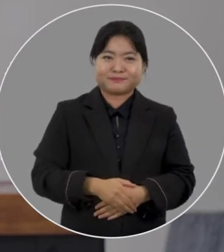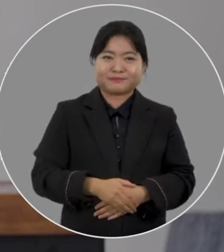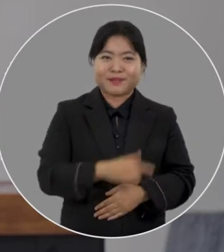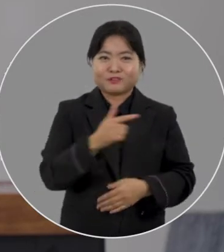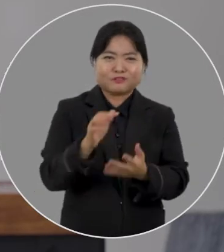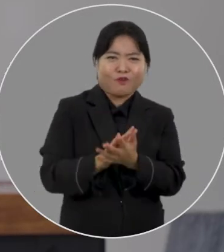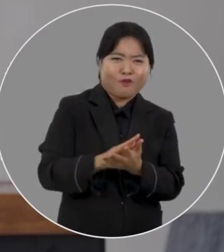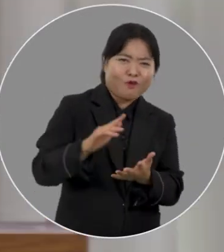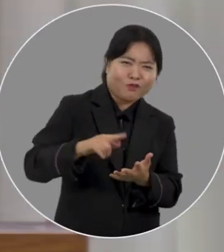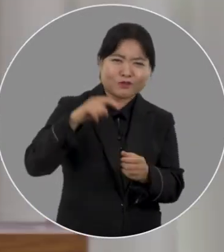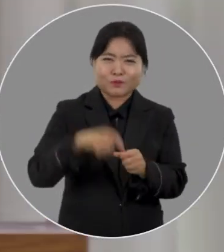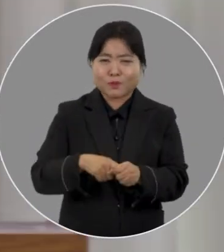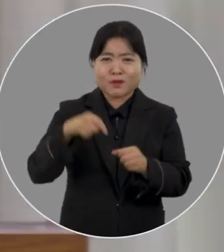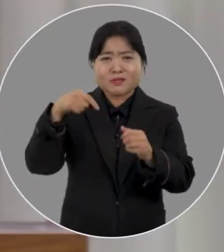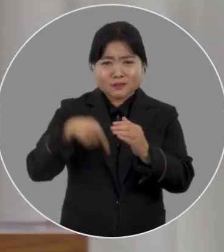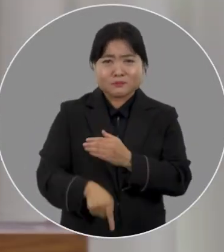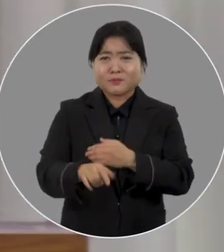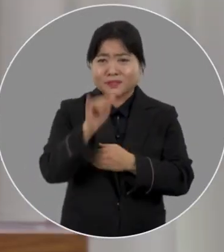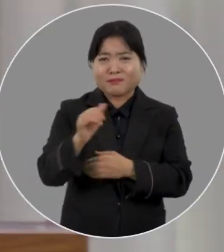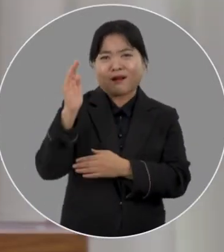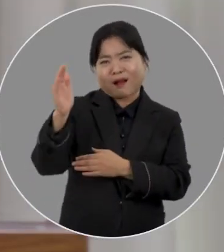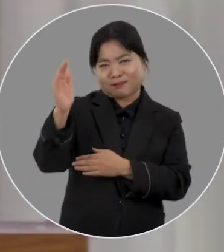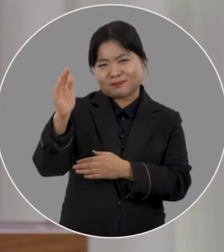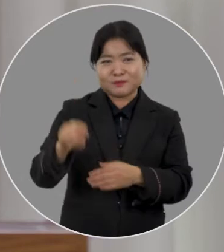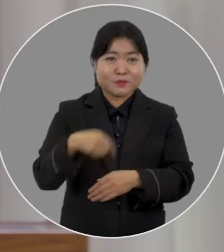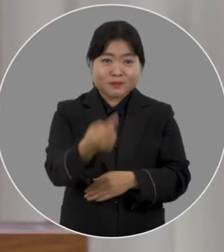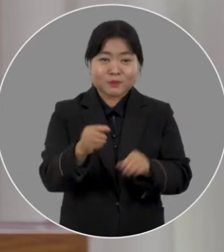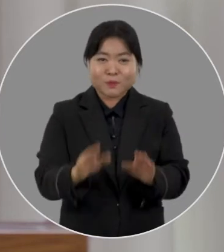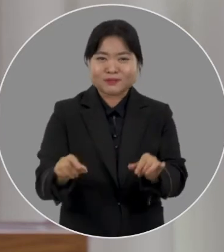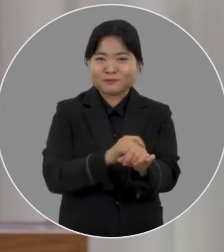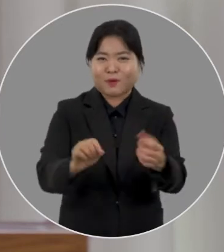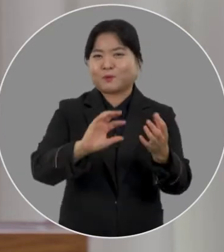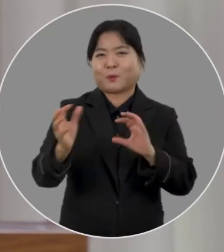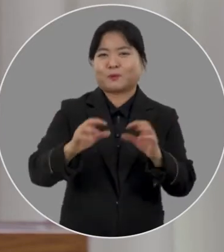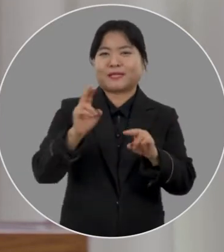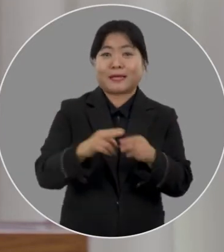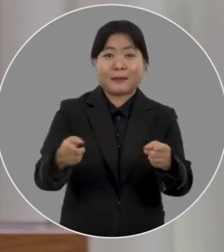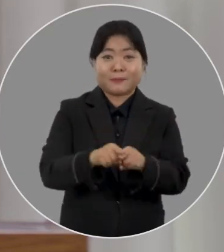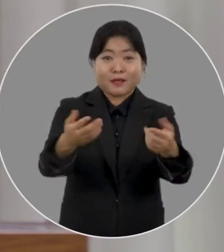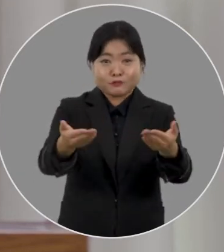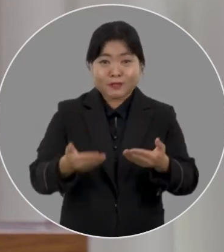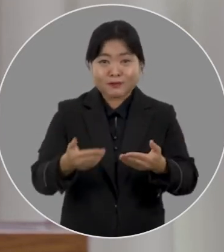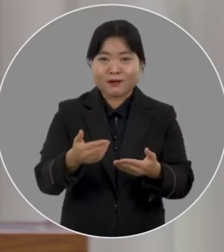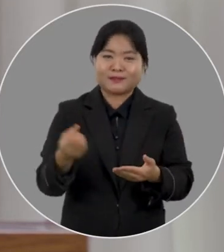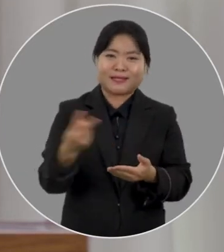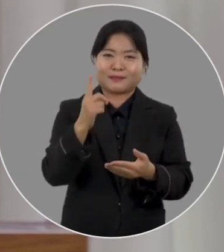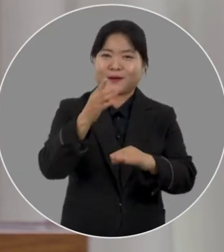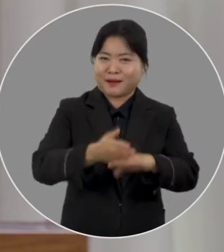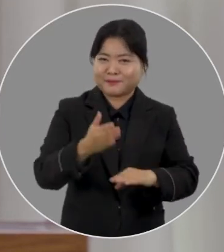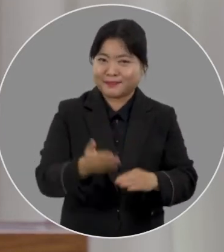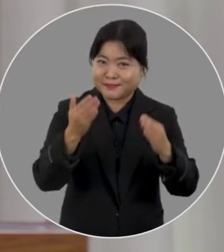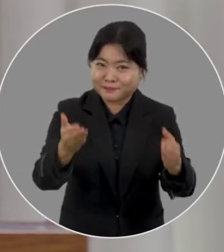아주 열정적이고 뜻깊었던 그런 강연에 이어서 오늘 이렇게 특별한 토론 자리 함께해 주셔서 먼저 다시 한번 감사 인사를